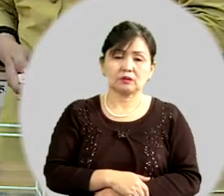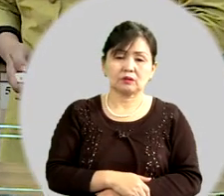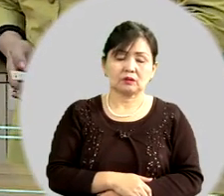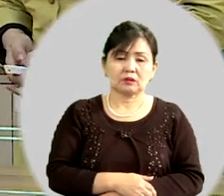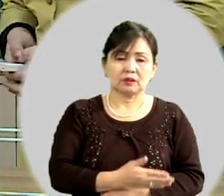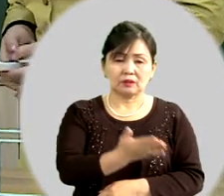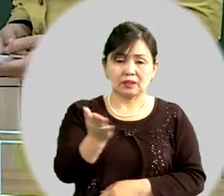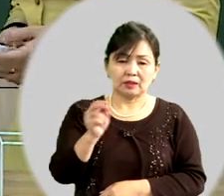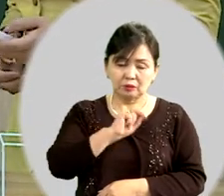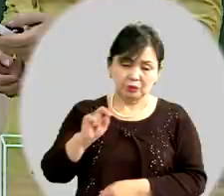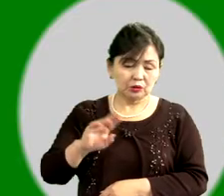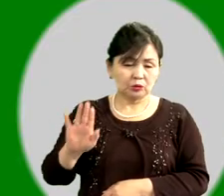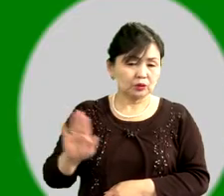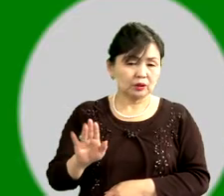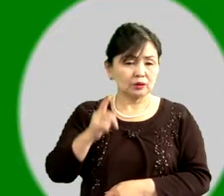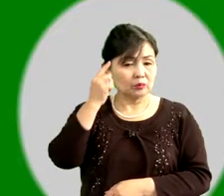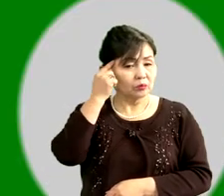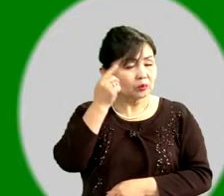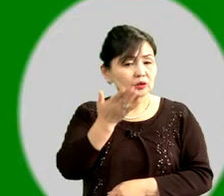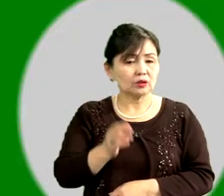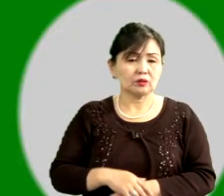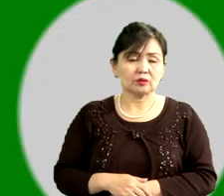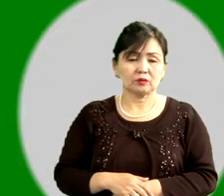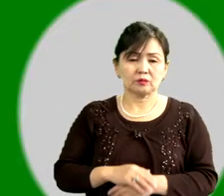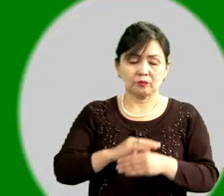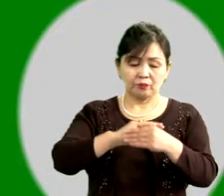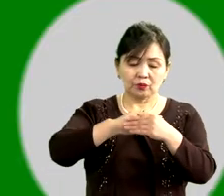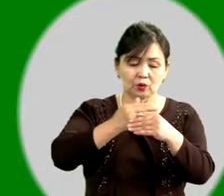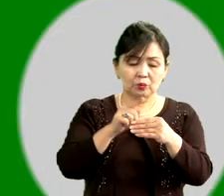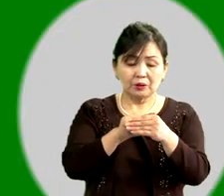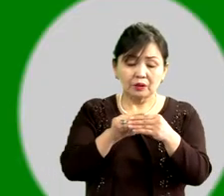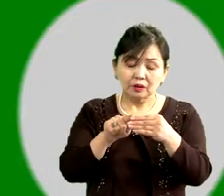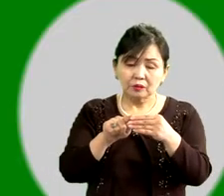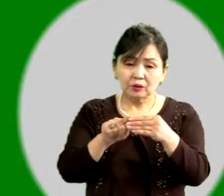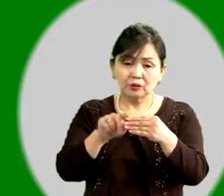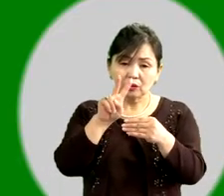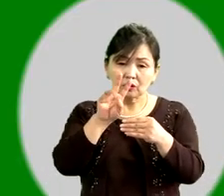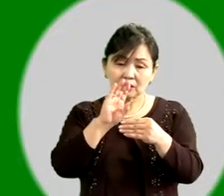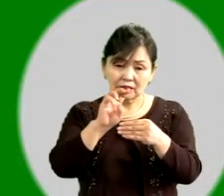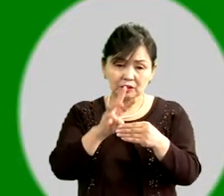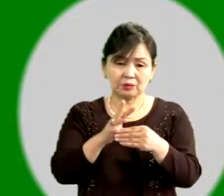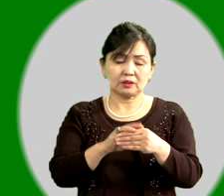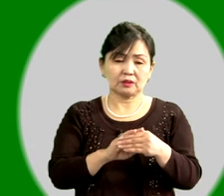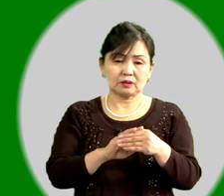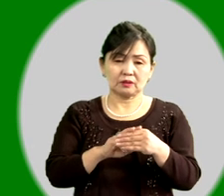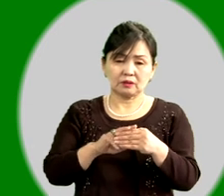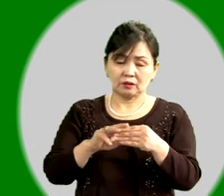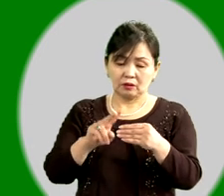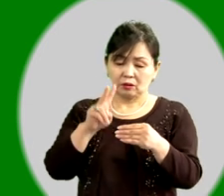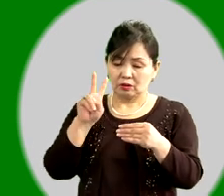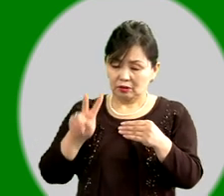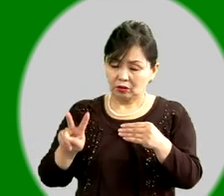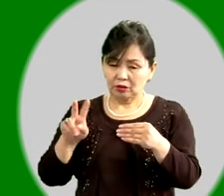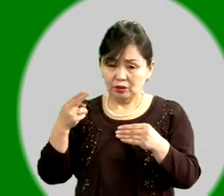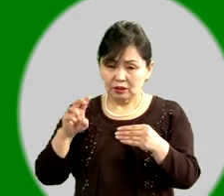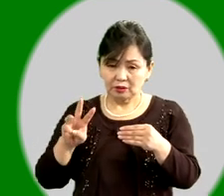За, та нар бичгүүгээр бодно шүү хүүхдүүд ээ. За, кубын ирмэгийн урт эхнийх нь 2 см, дараагийнх нь 2